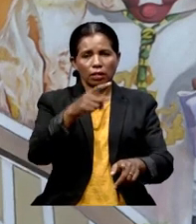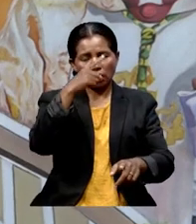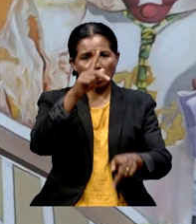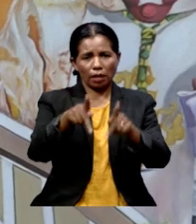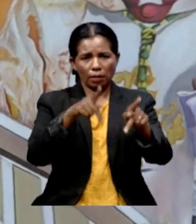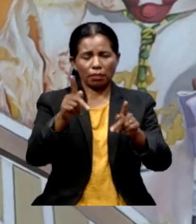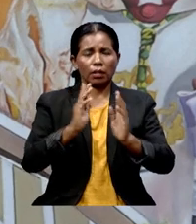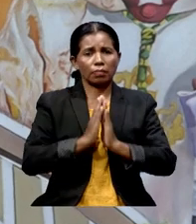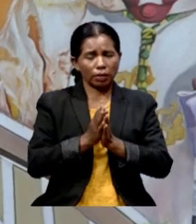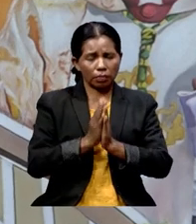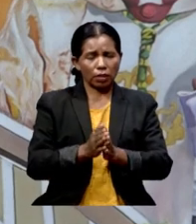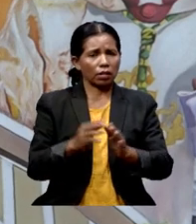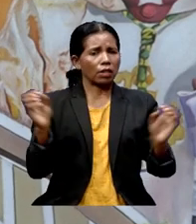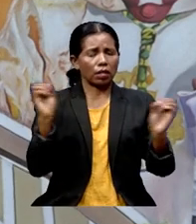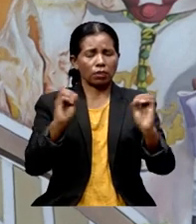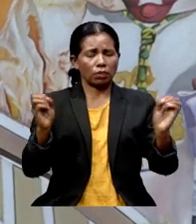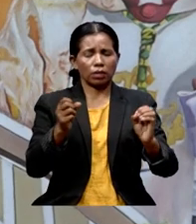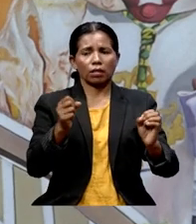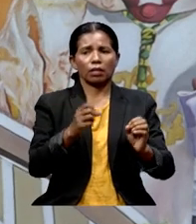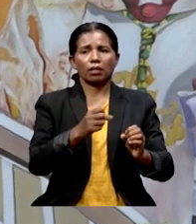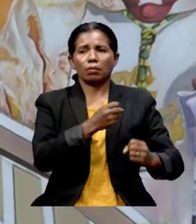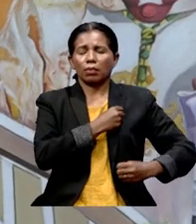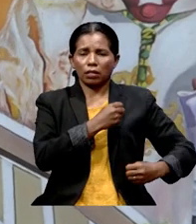myanmarmar laki milit